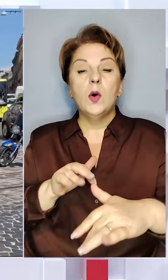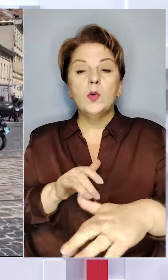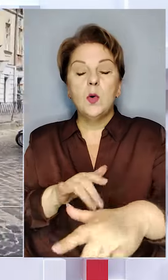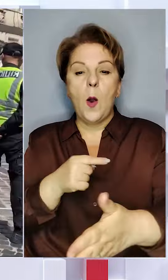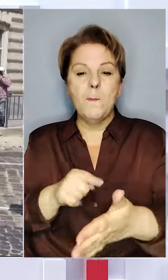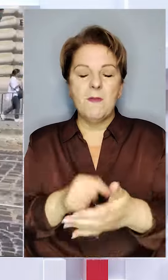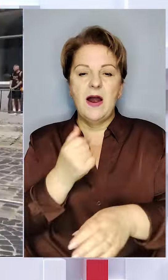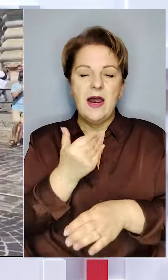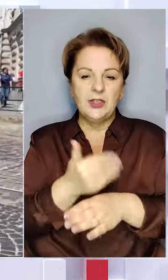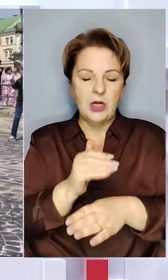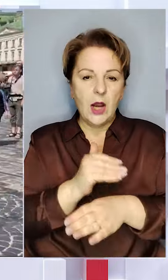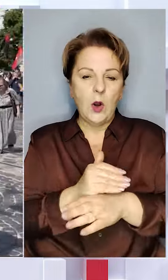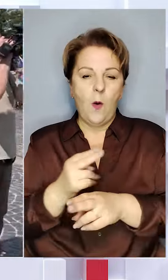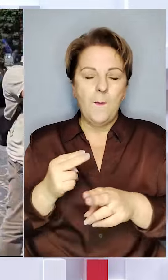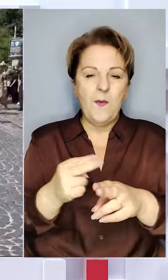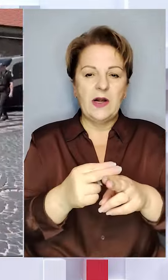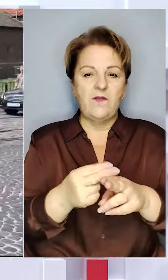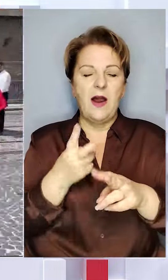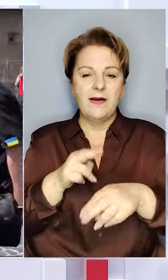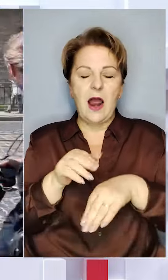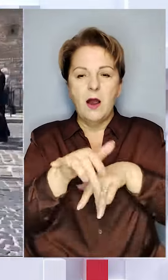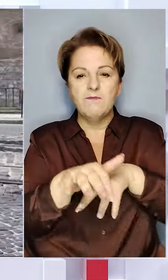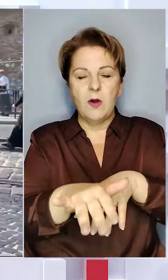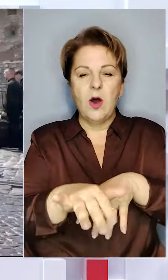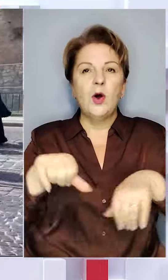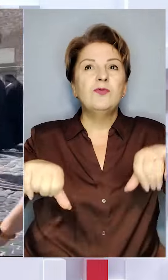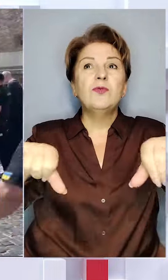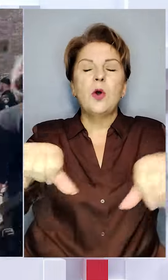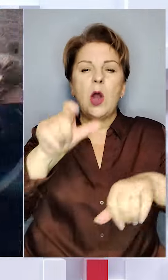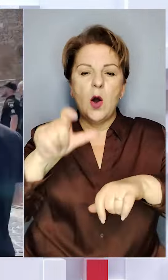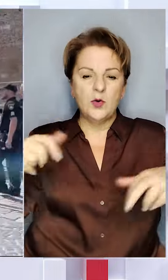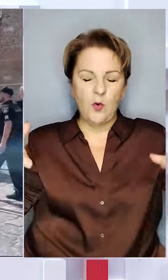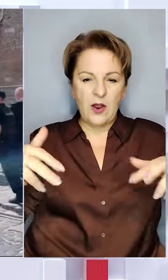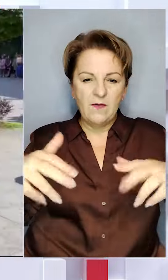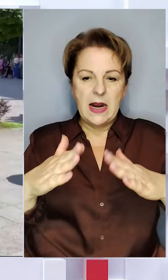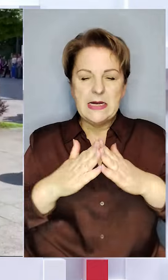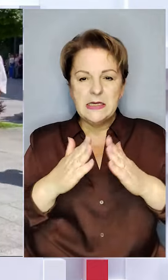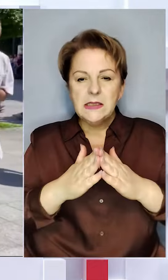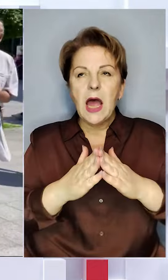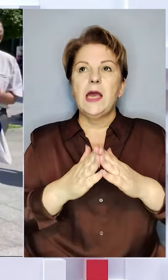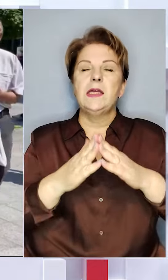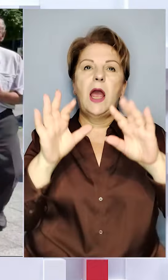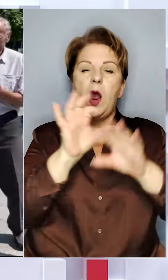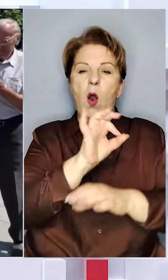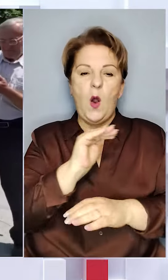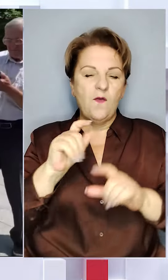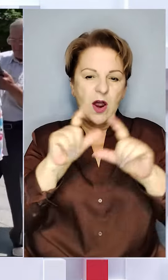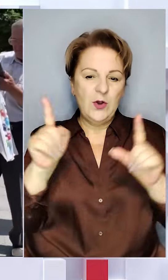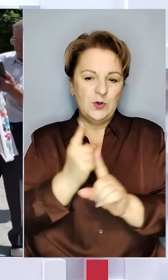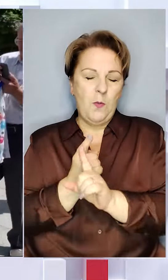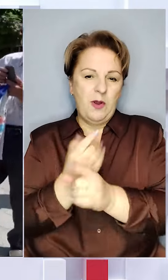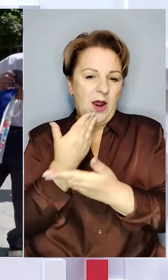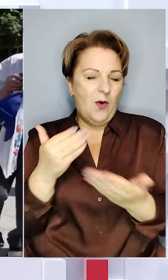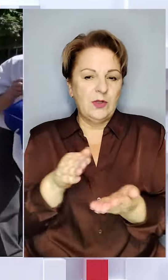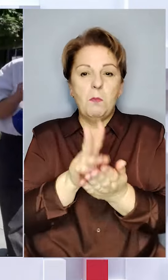Рух містом частково перекривали для процесії. По всьому місту стояли люди, які вийшли з домівок чи офісів, щоб провести Фаріон в